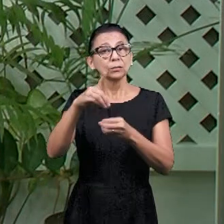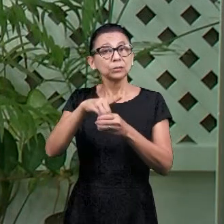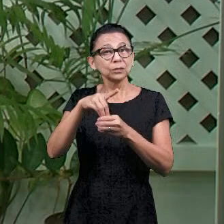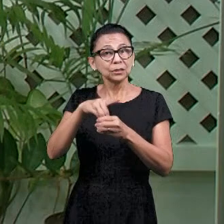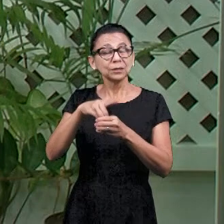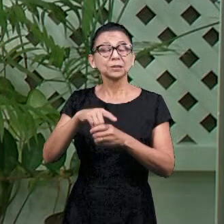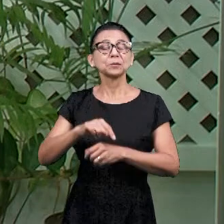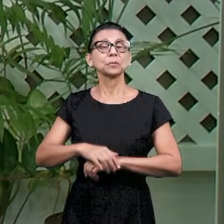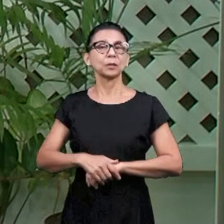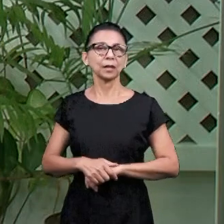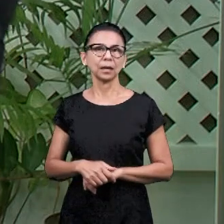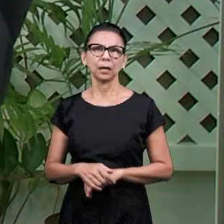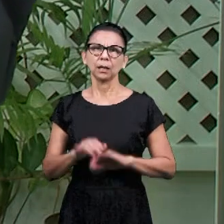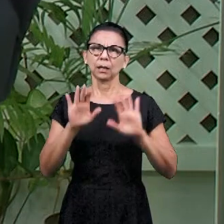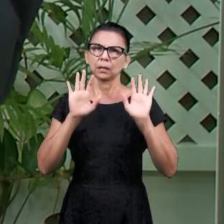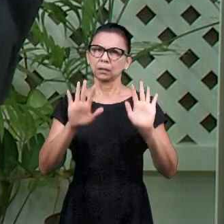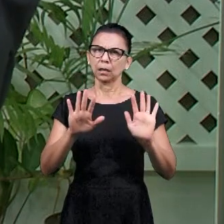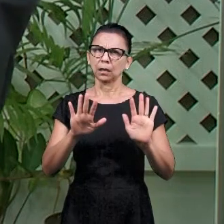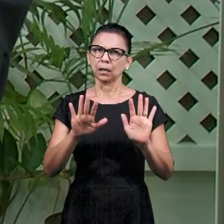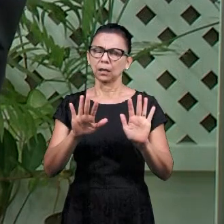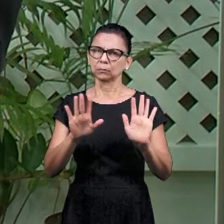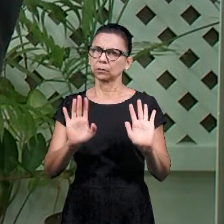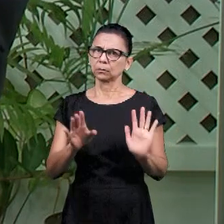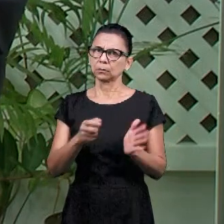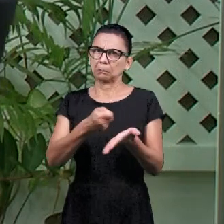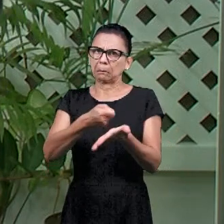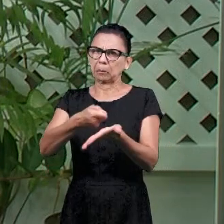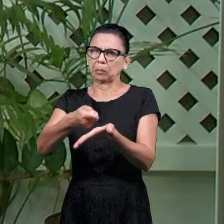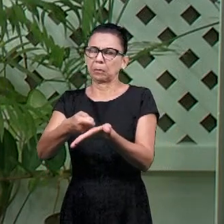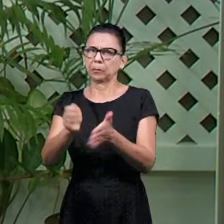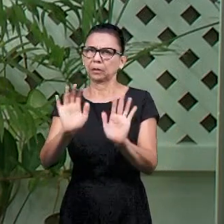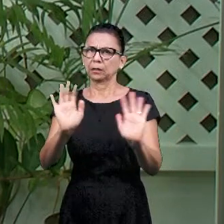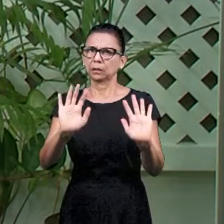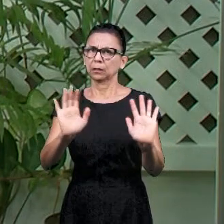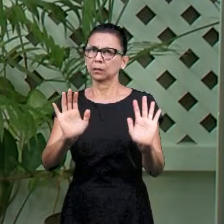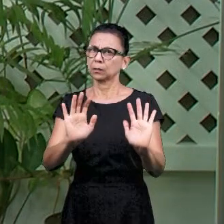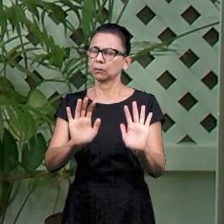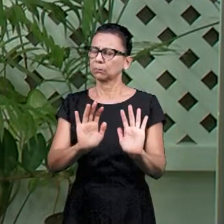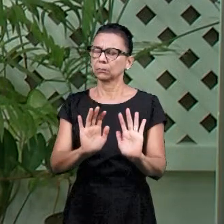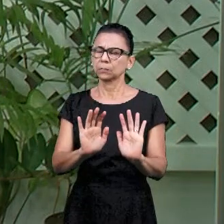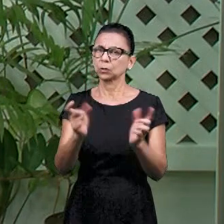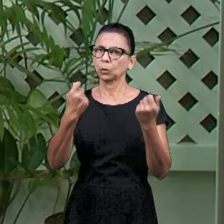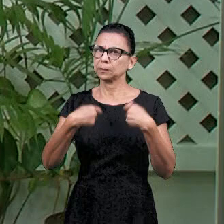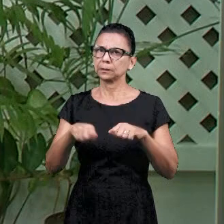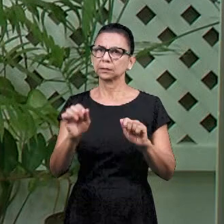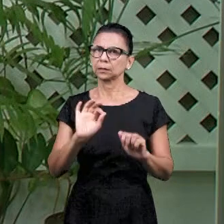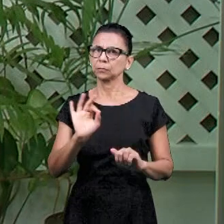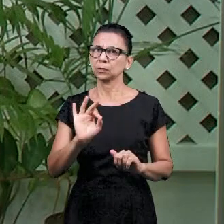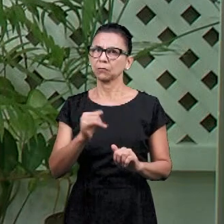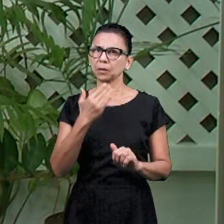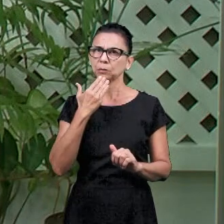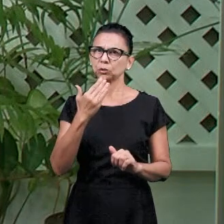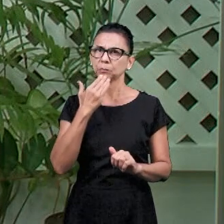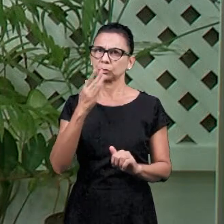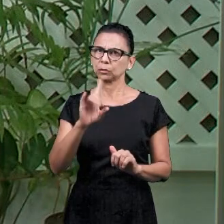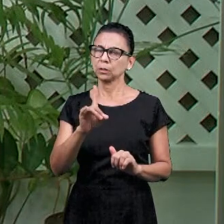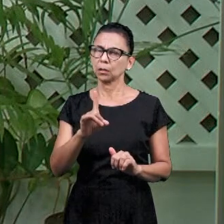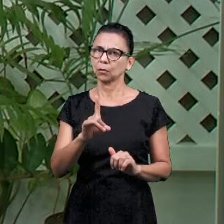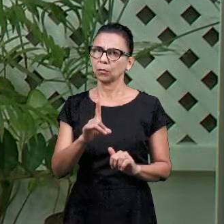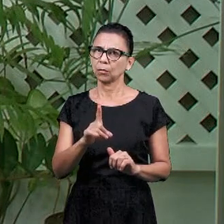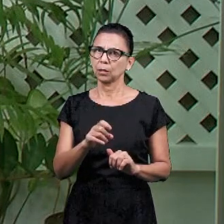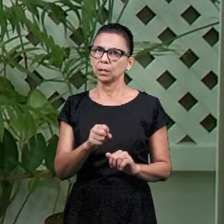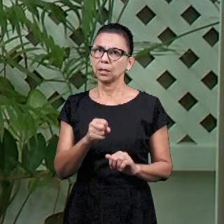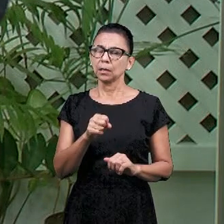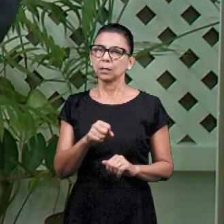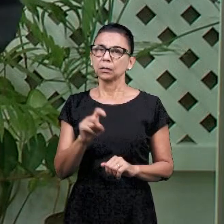donc nous ne sommes pas ici en train d'apporter ce sujet pour appeler quoi que ce soit